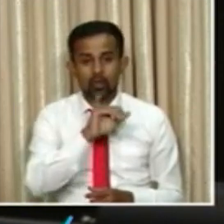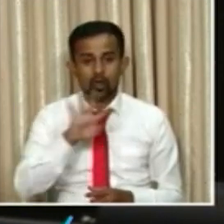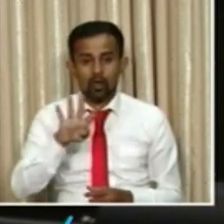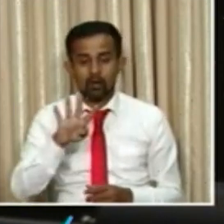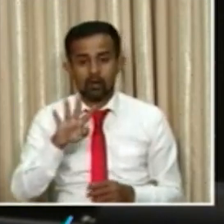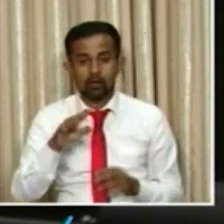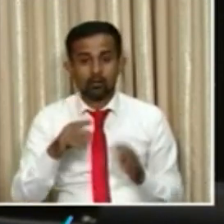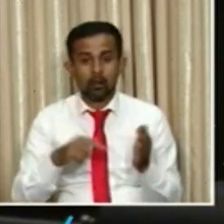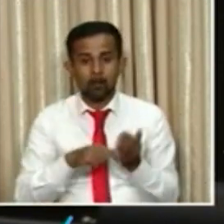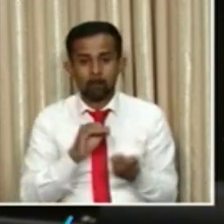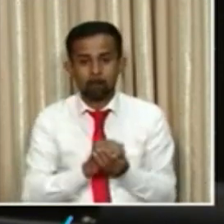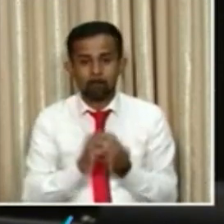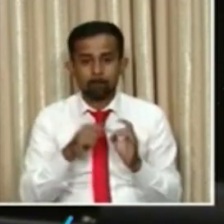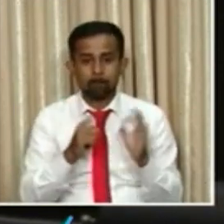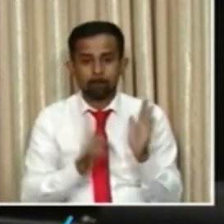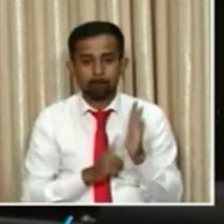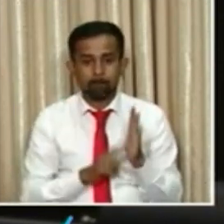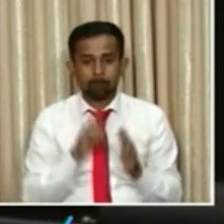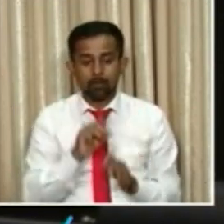බිල්පත් දිහා බලද්දී